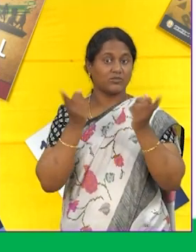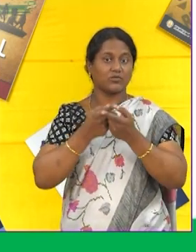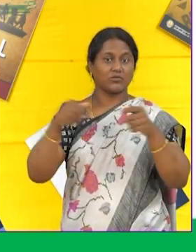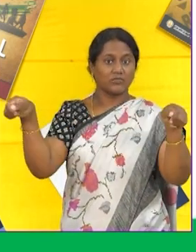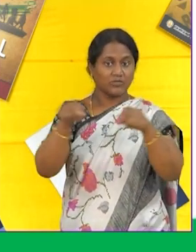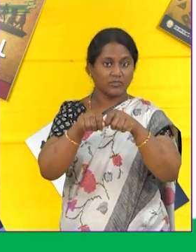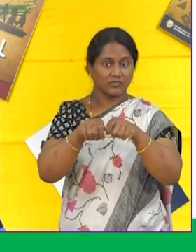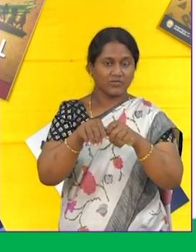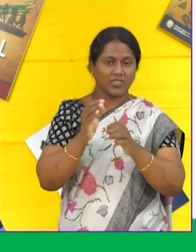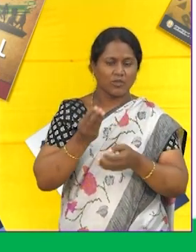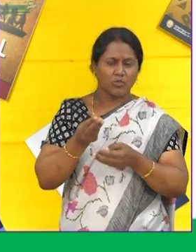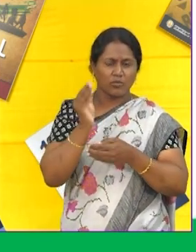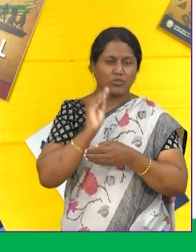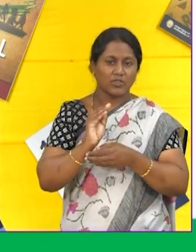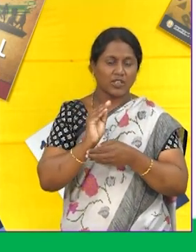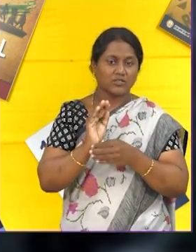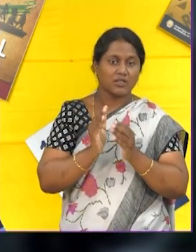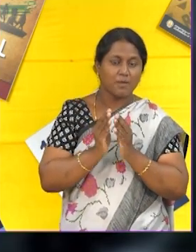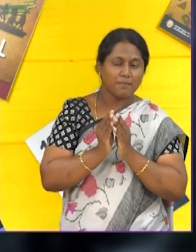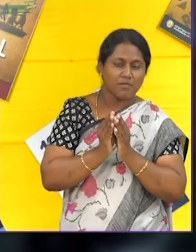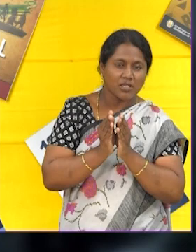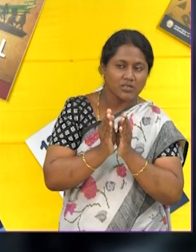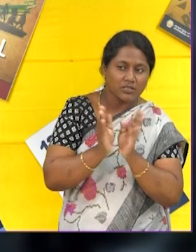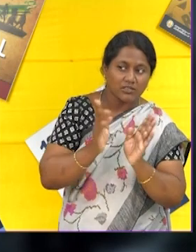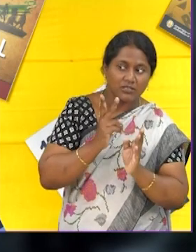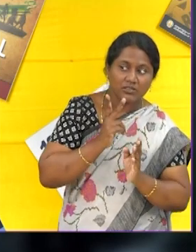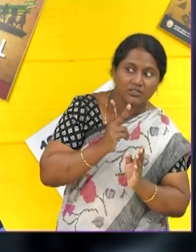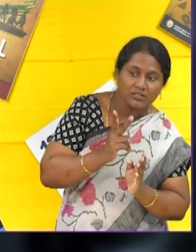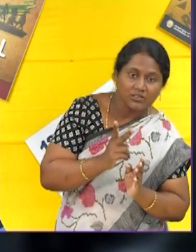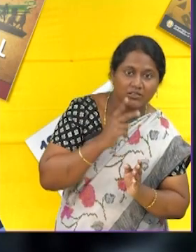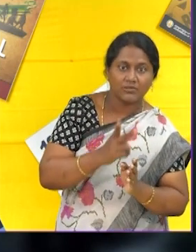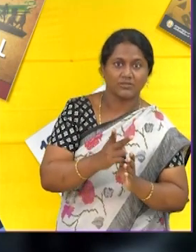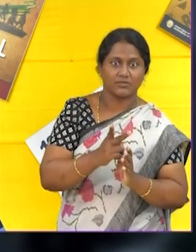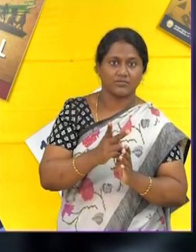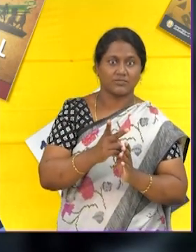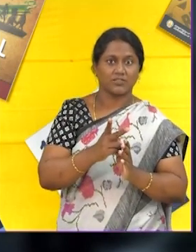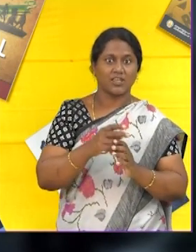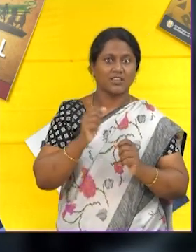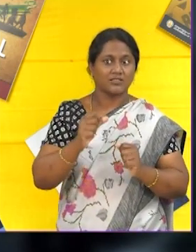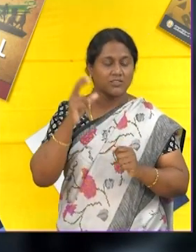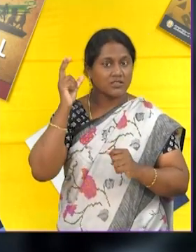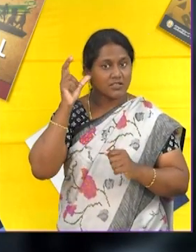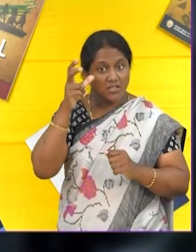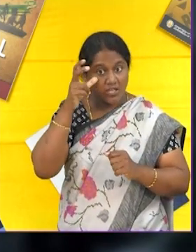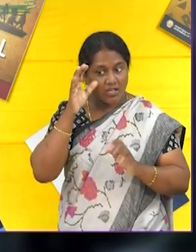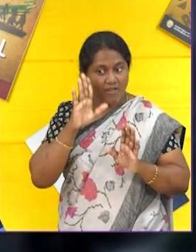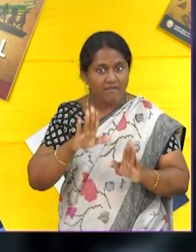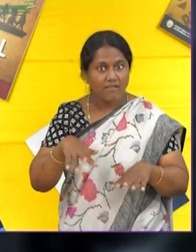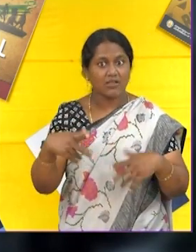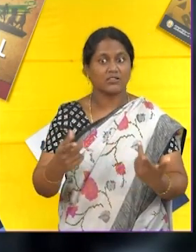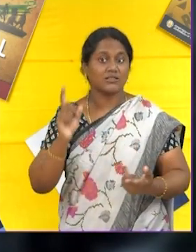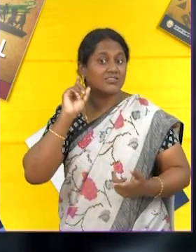ஐ ஸ்லோலி ஓப்பன்ட் இட் எகெயின். ரொம்ப நேரம் கழிச்சு நான் வாட் ஐ டிட்னா ஐ ஸ்லோலி ஓப்பன், மெதுவாக ஓப்பன்